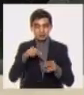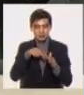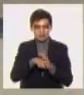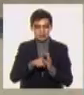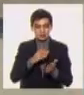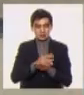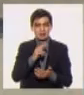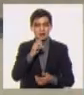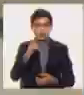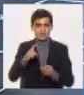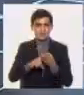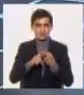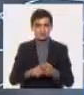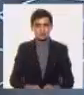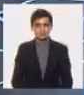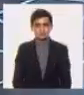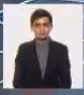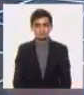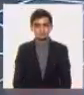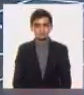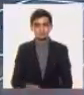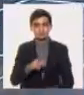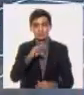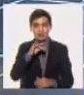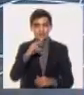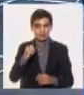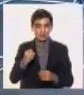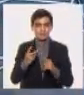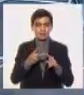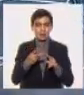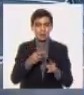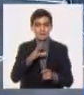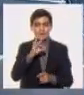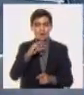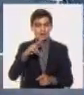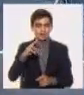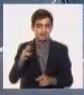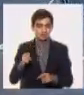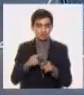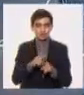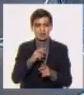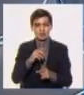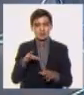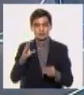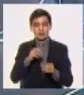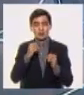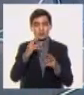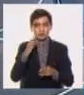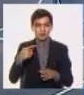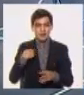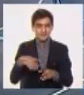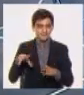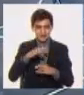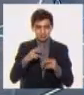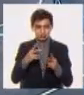организме коронавируса. Мадина, а вот какой будет вторая волна коронавируса? Не придется ли нам всем ходить вот в